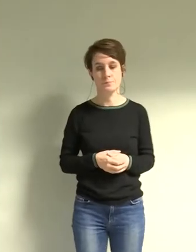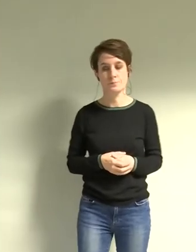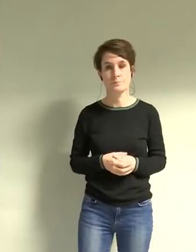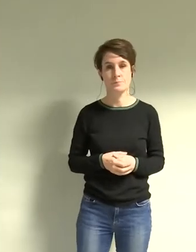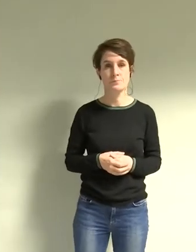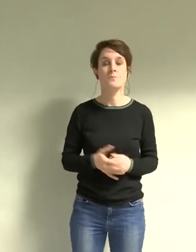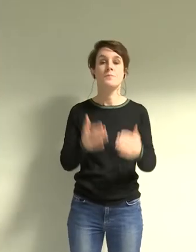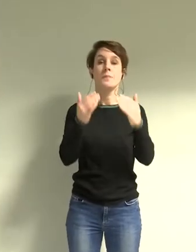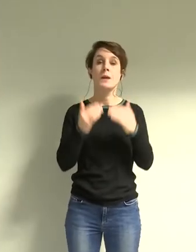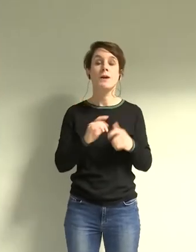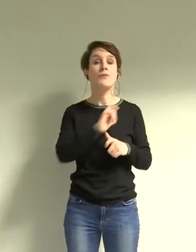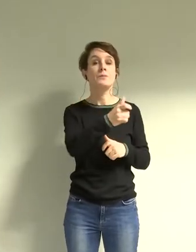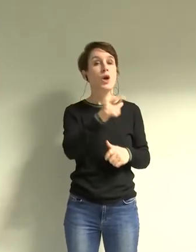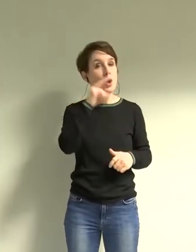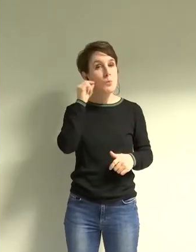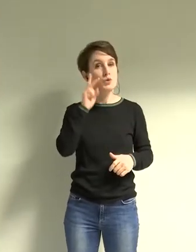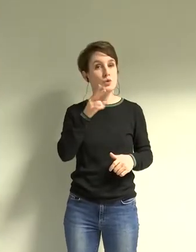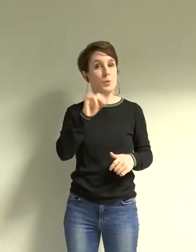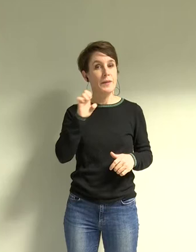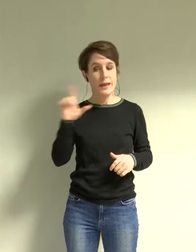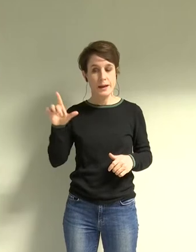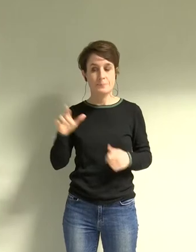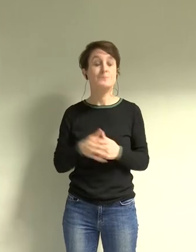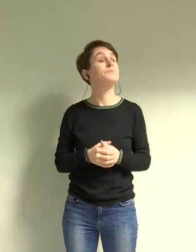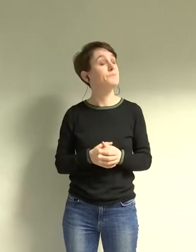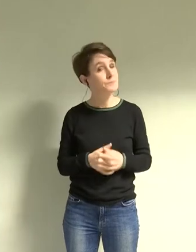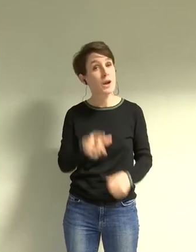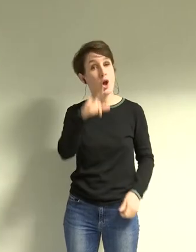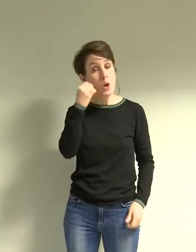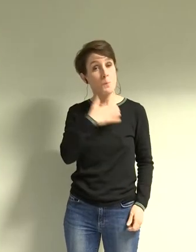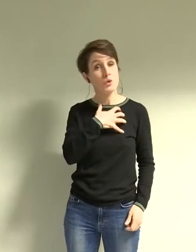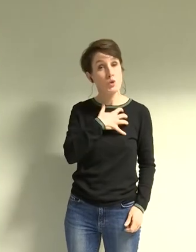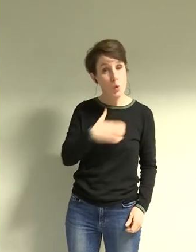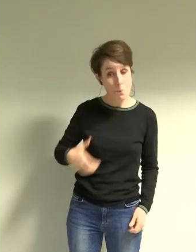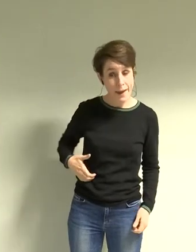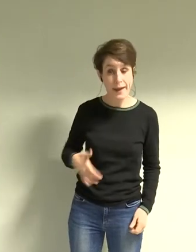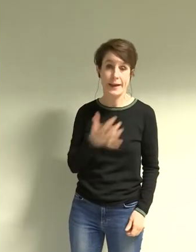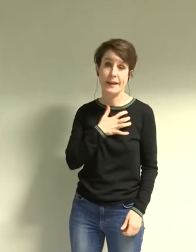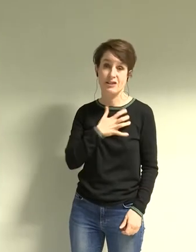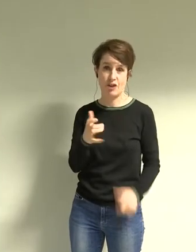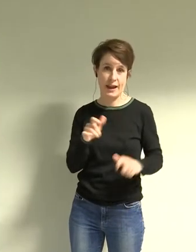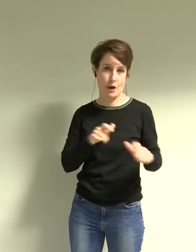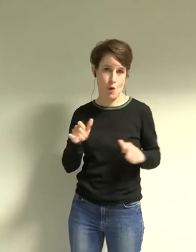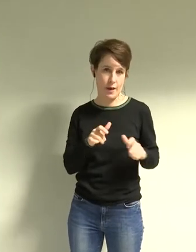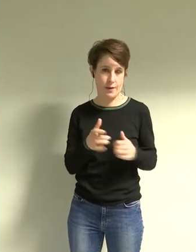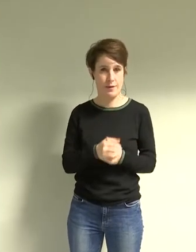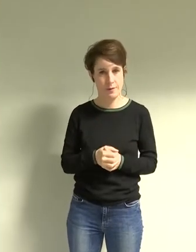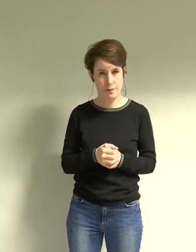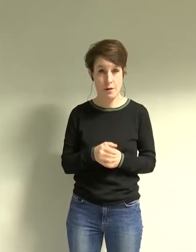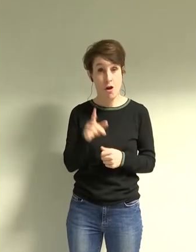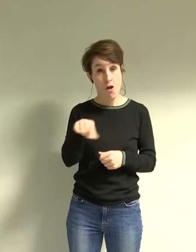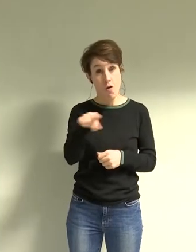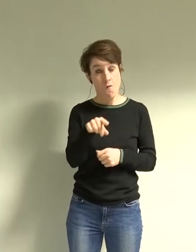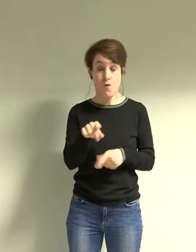monsieur le maire chers collègues vous maintenez artificiellement la fiction de ses cci